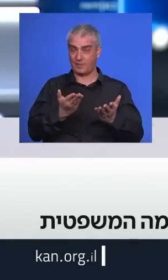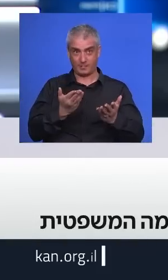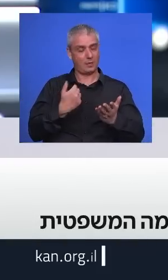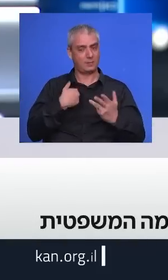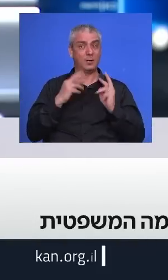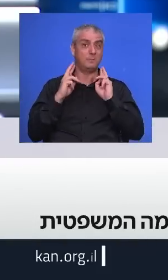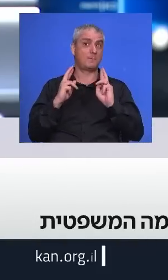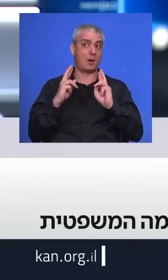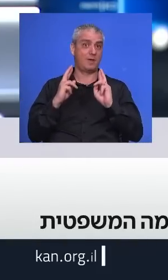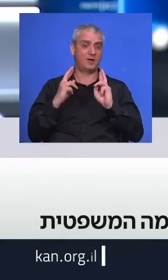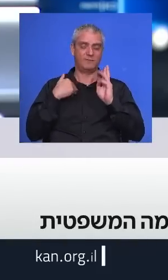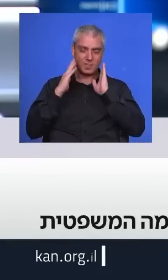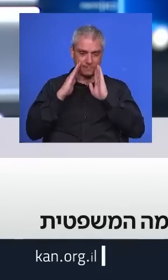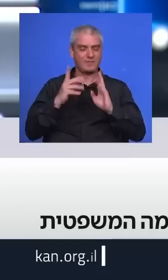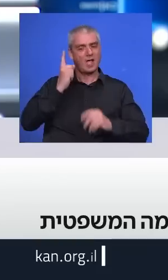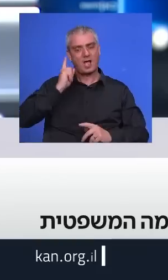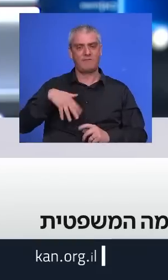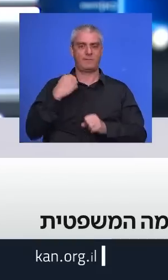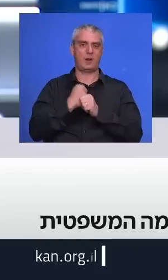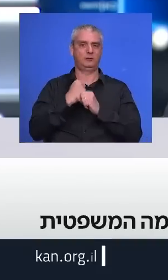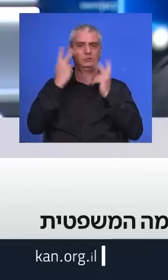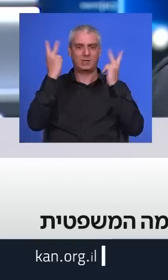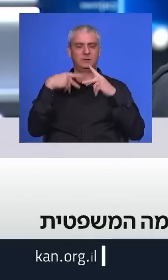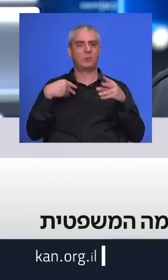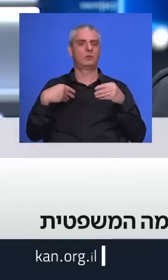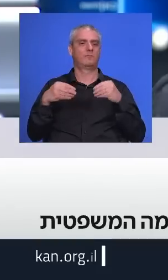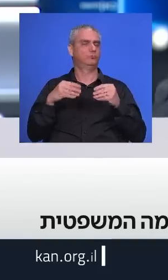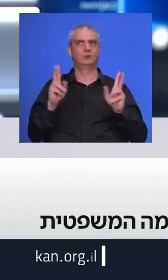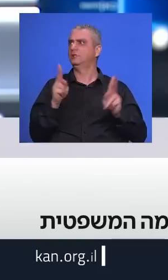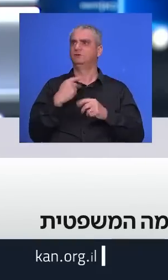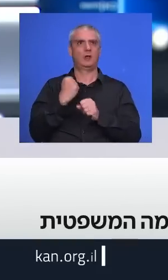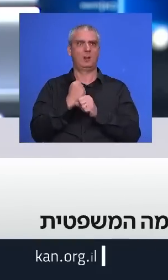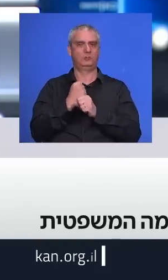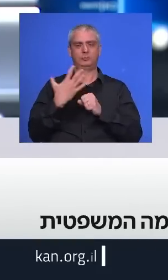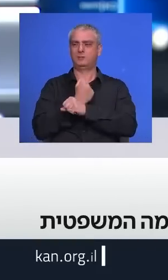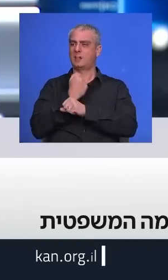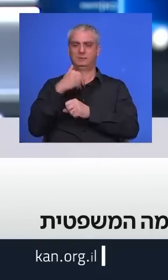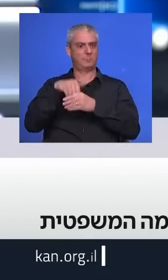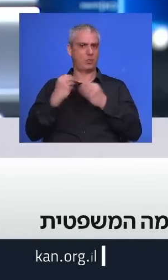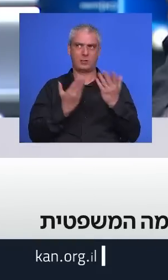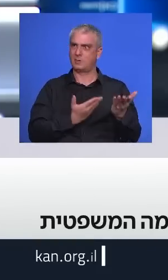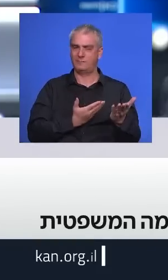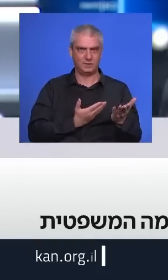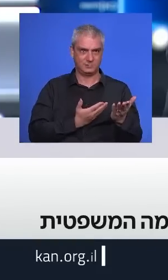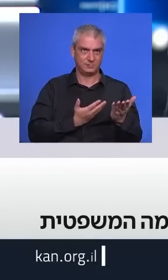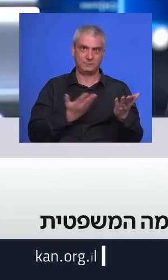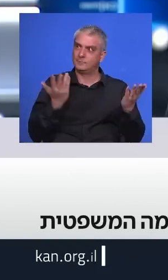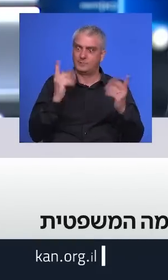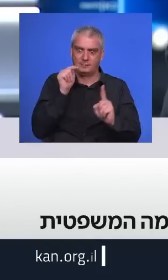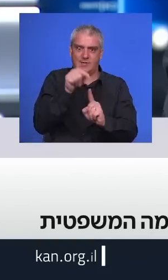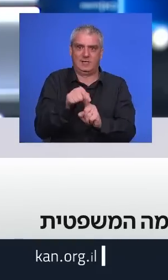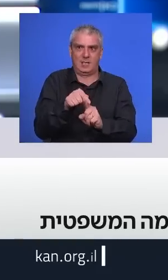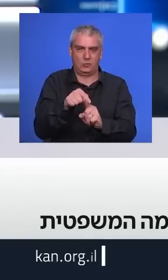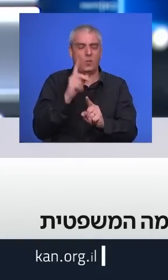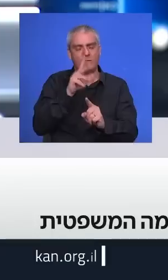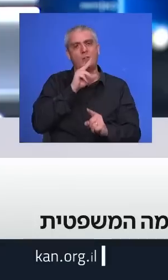מקווה ומאמינה שחייבים להיות הסכמות ופשרות, אף אחד לא יכול לצאת פה מנצח מתוך האירוע הזה, לאן שהגענו, אבל הוא